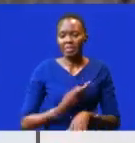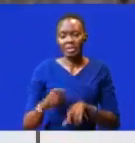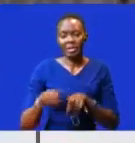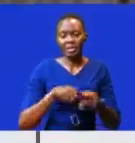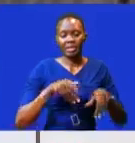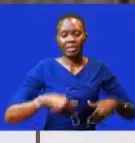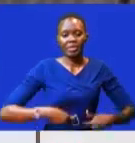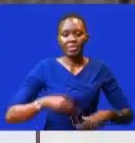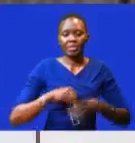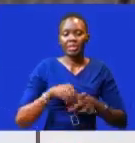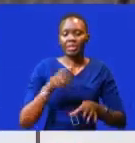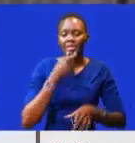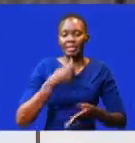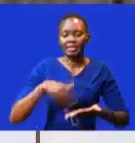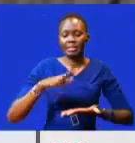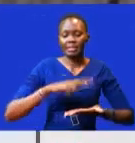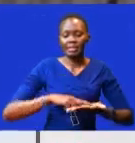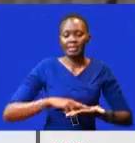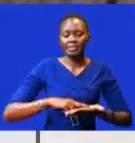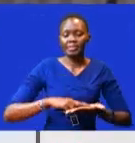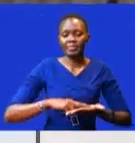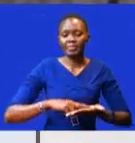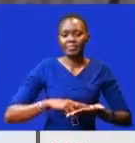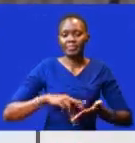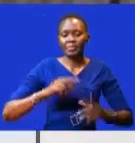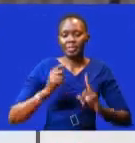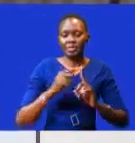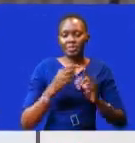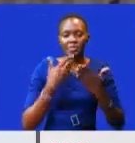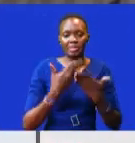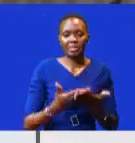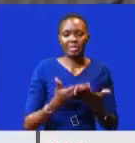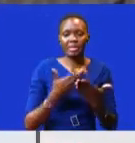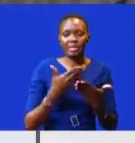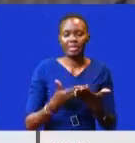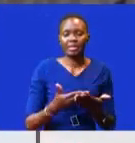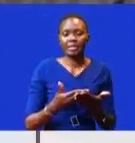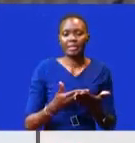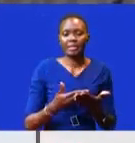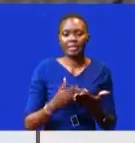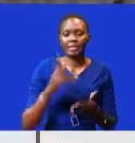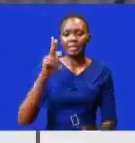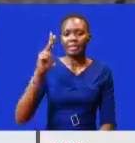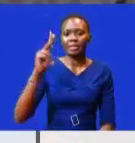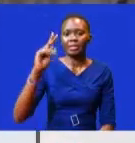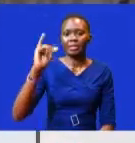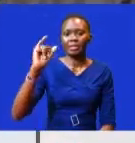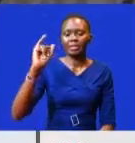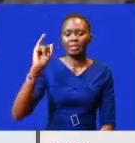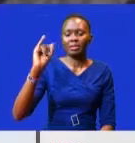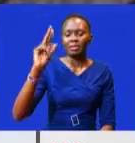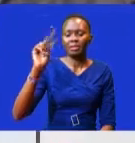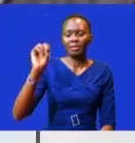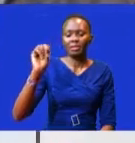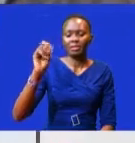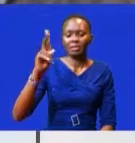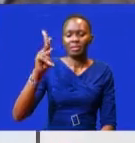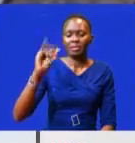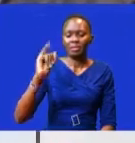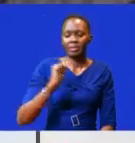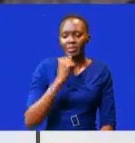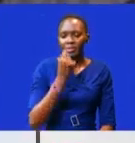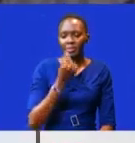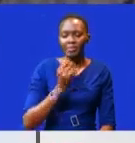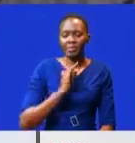ma Nyanza, mondo wagone ero kamano. Professor Kithure Kindiki mwer kaka jalup ker